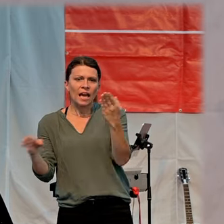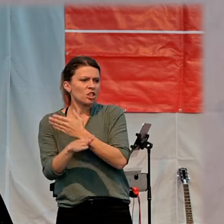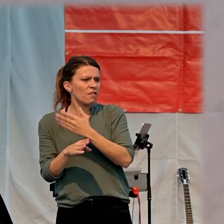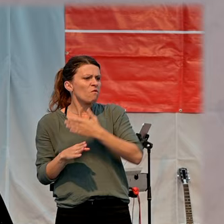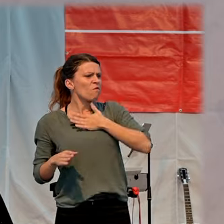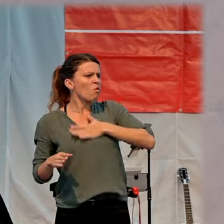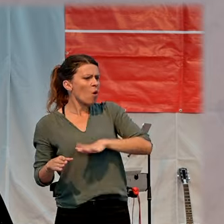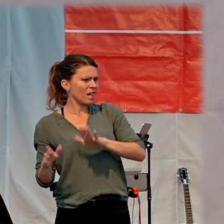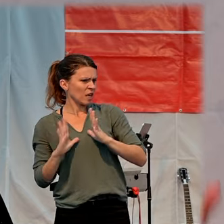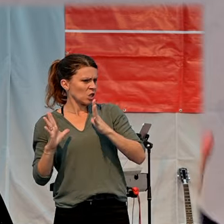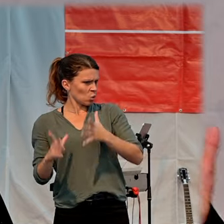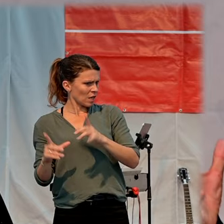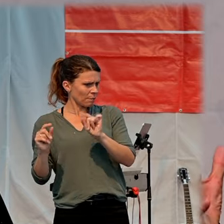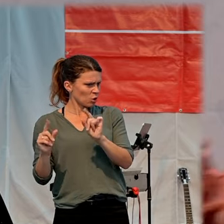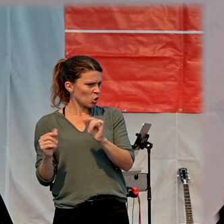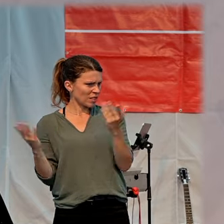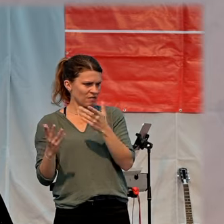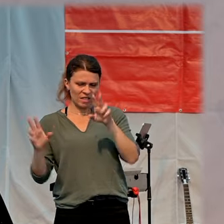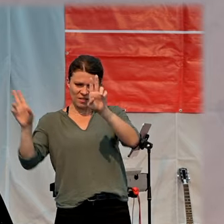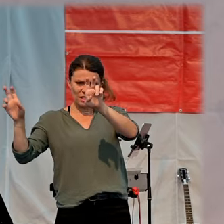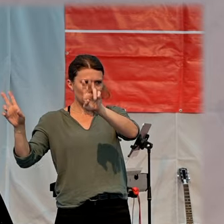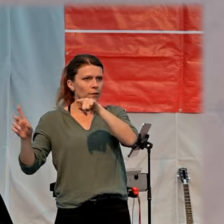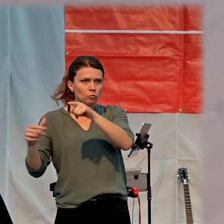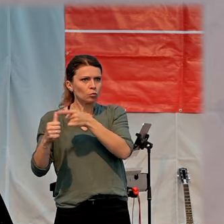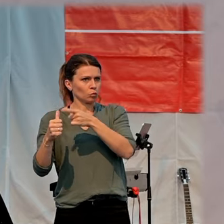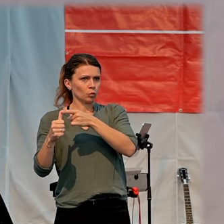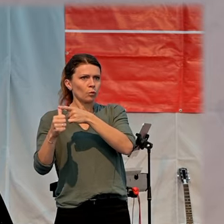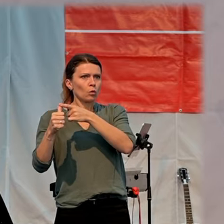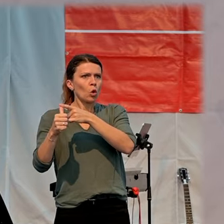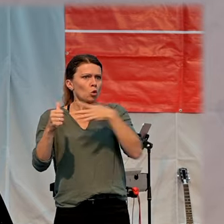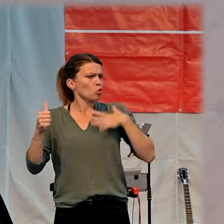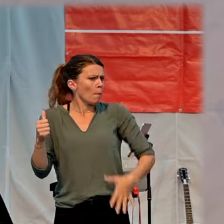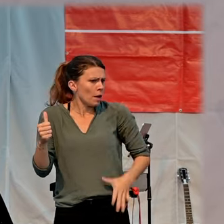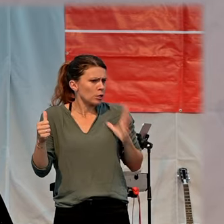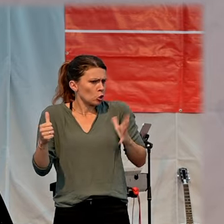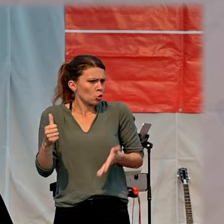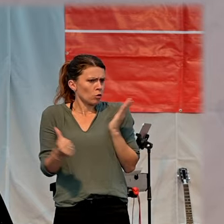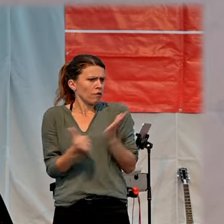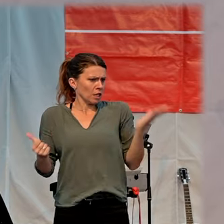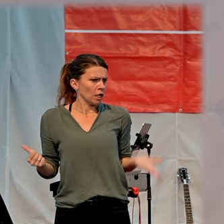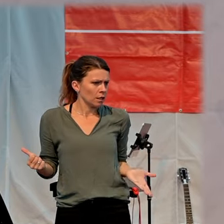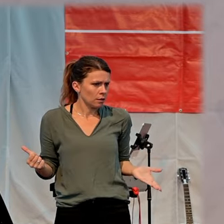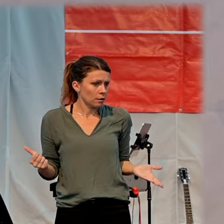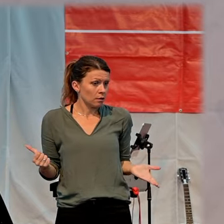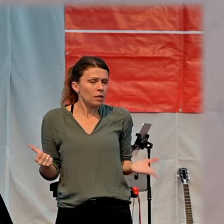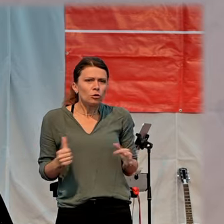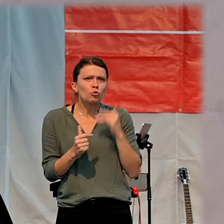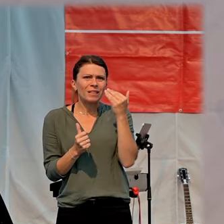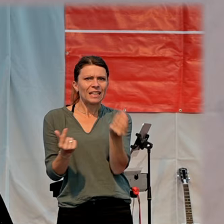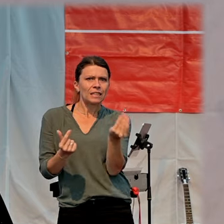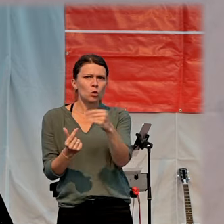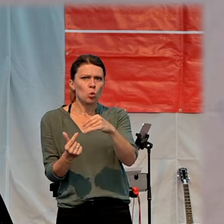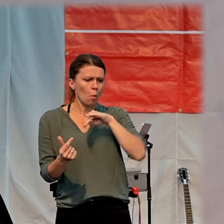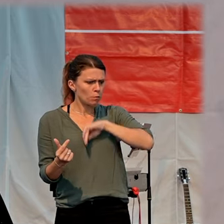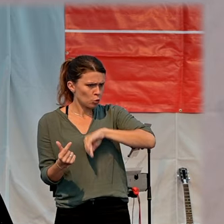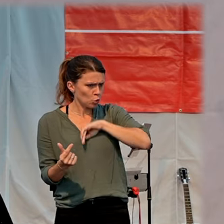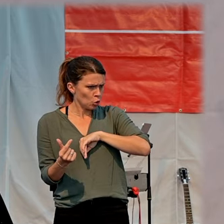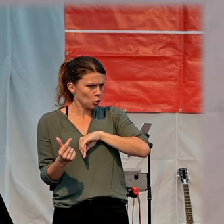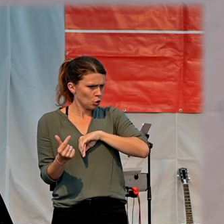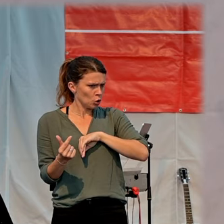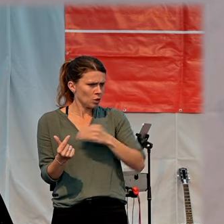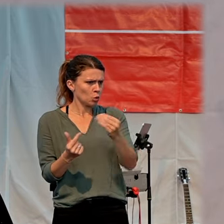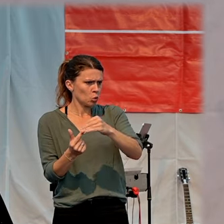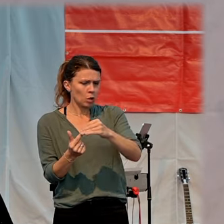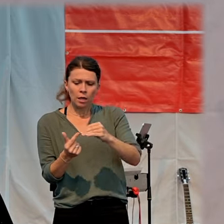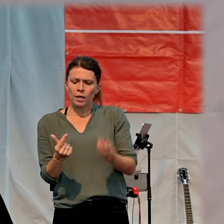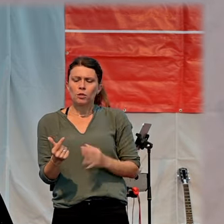so hat man am Anfang das erstmal körperlich gedacht und physisch, psychisch. Und dann hat man vielleicht die